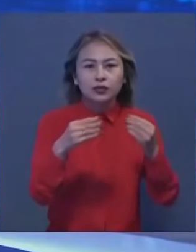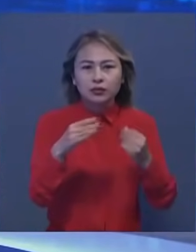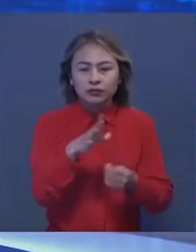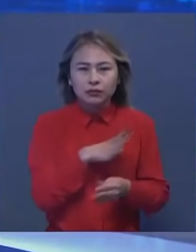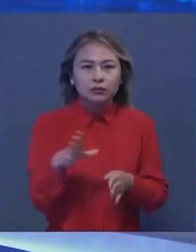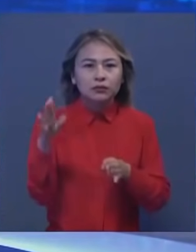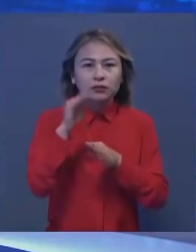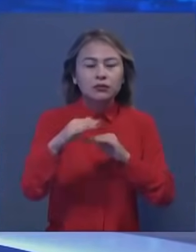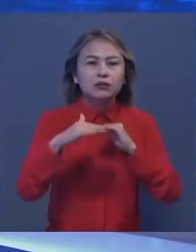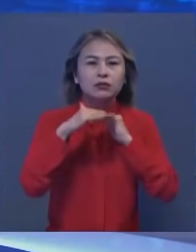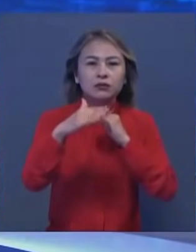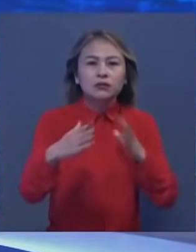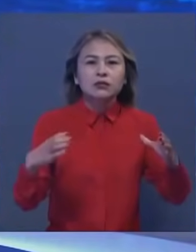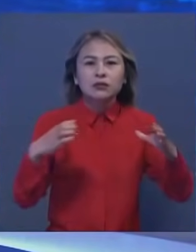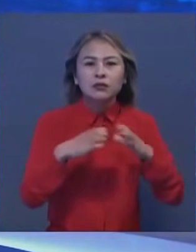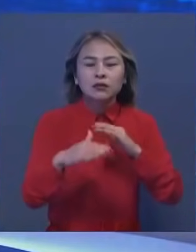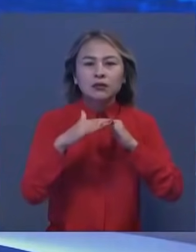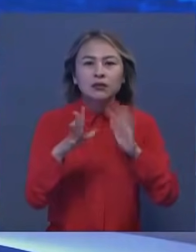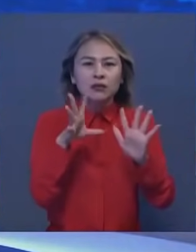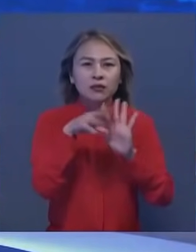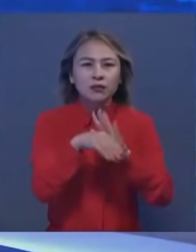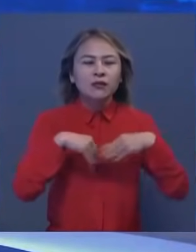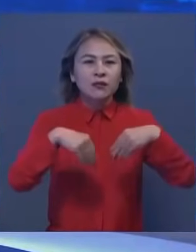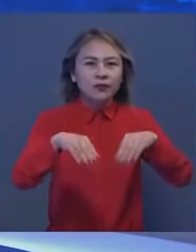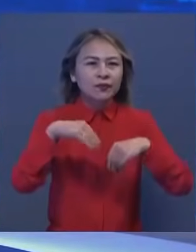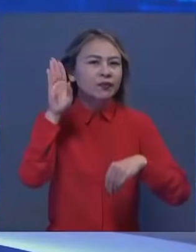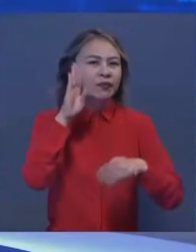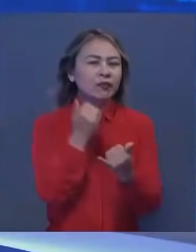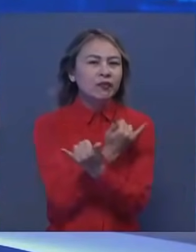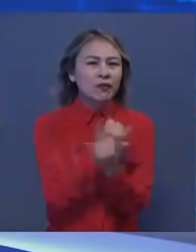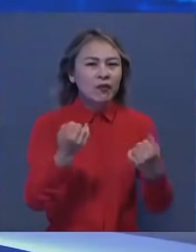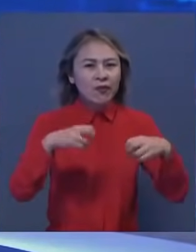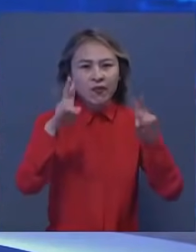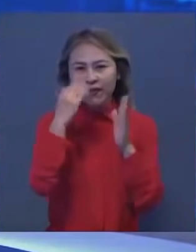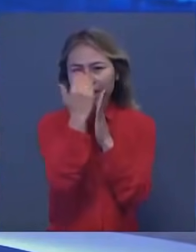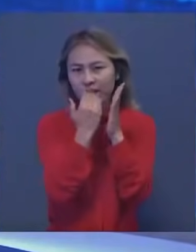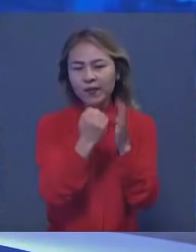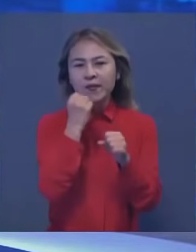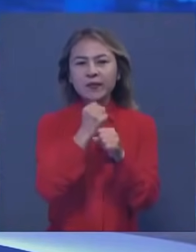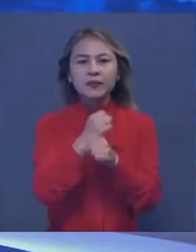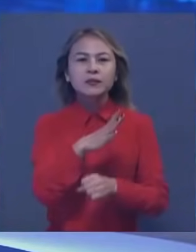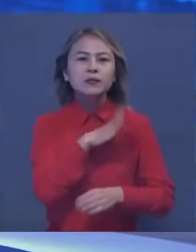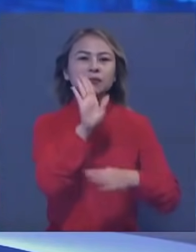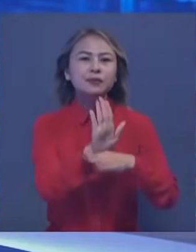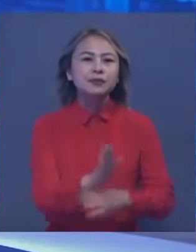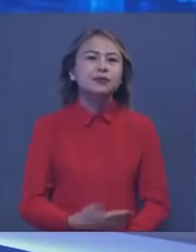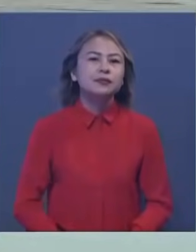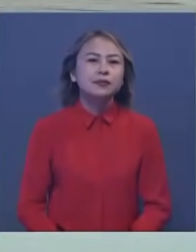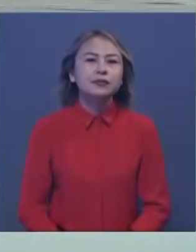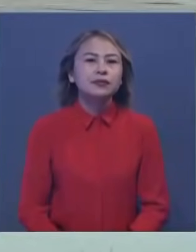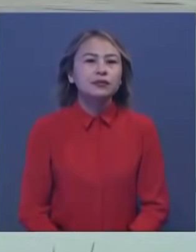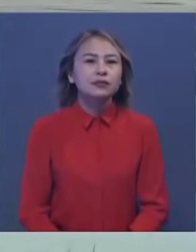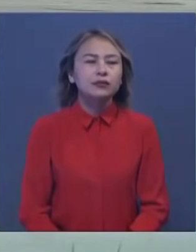егуді ұсынған еді. Сондай-ақ жергілікті билікке егінге су берудің арнайы кестесін жасауды да тапсырған.